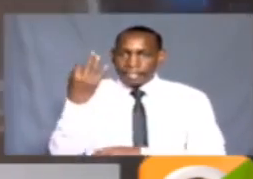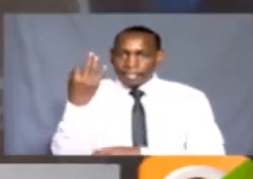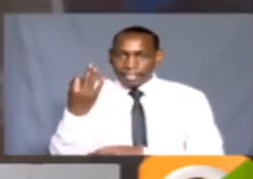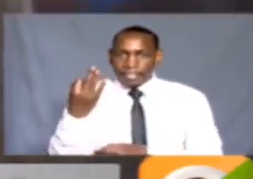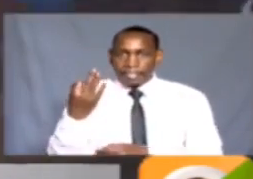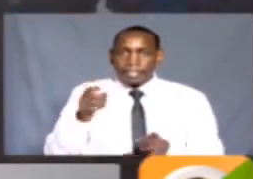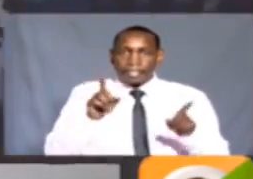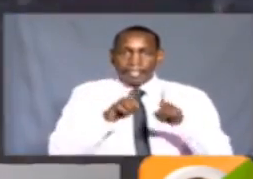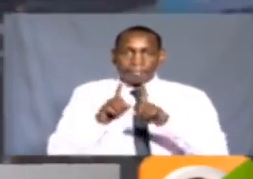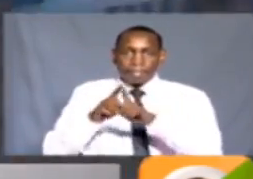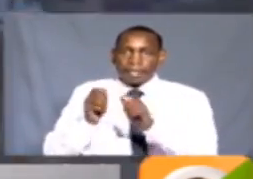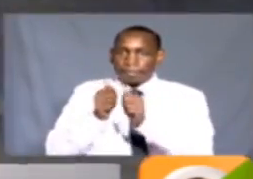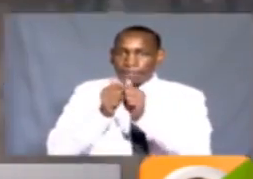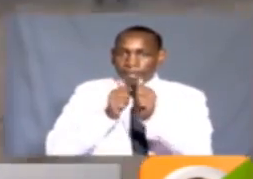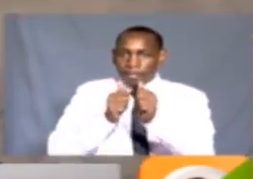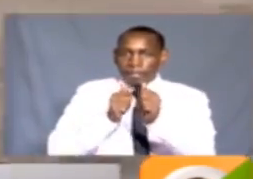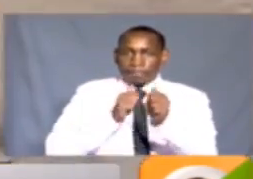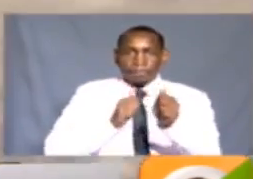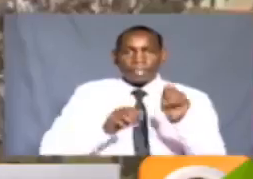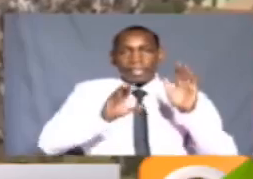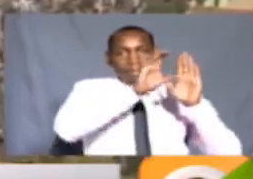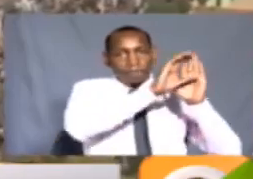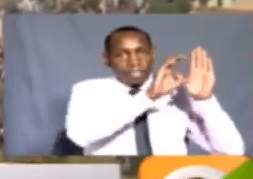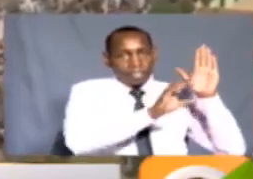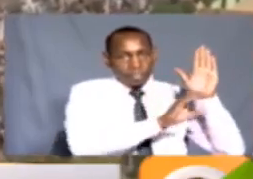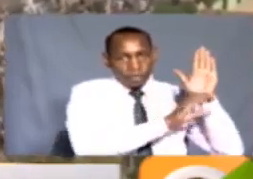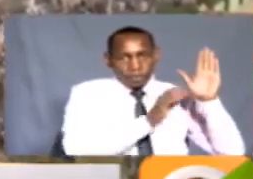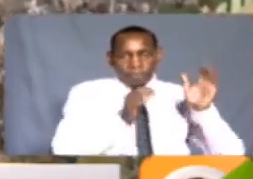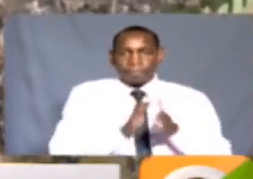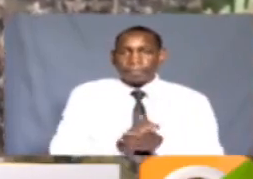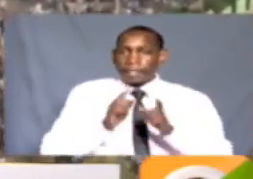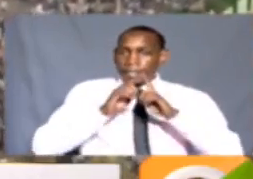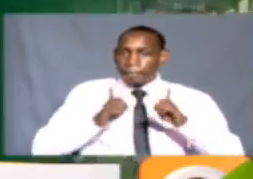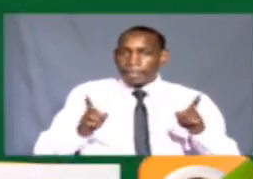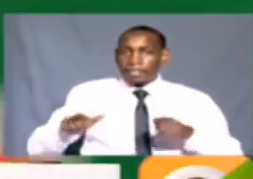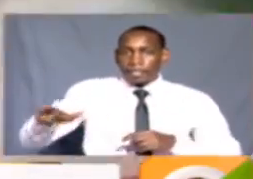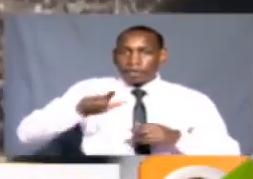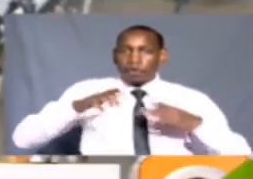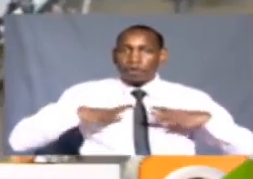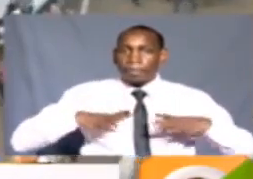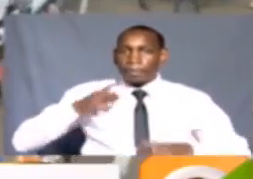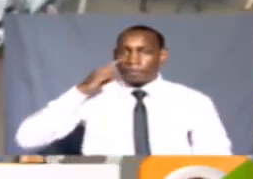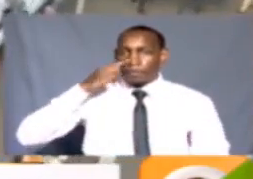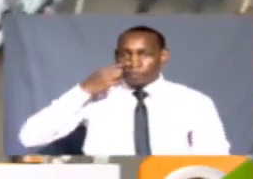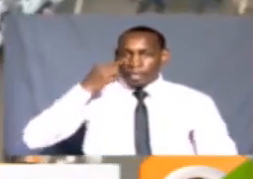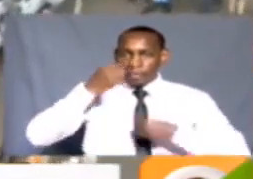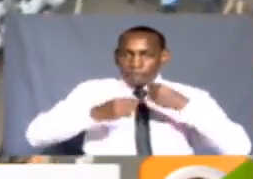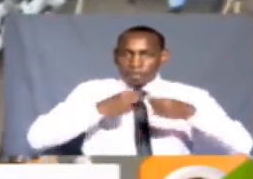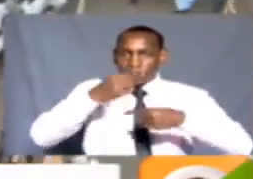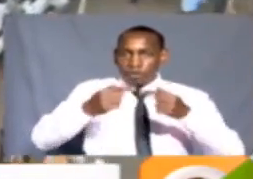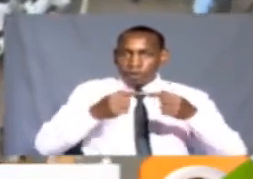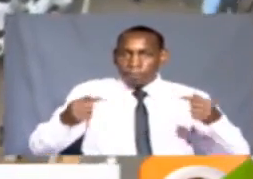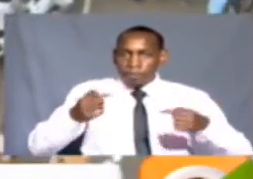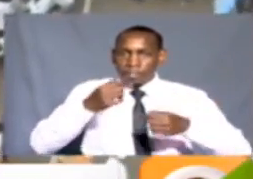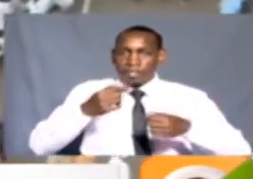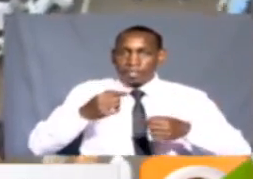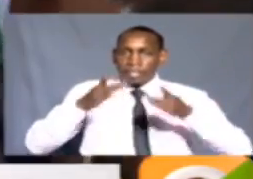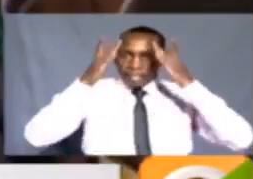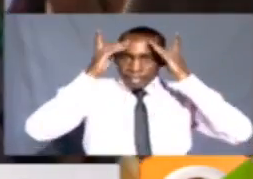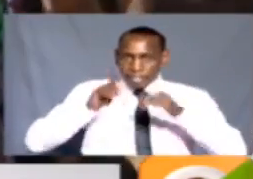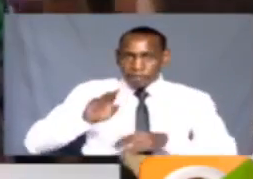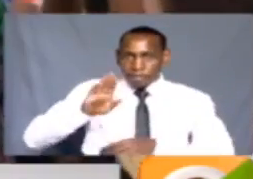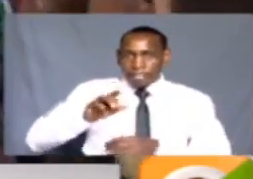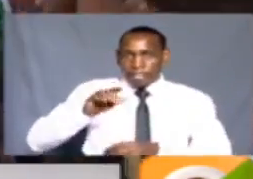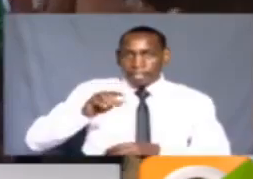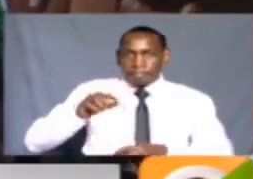huku likitupilia mbali katiba ya nchi hiyo. Hata hivyo, wenyeji wa Sudan wamezidi kupinga hatua hiyo ya jeshi